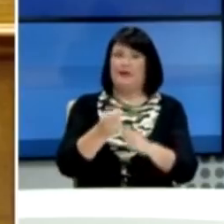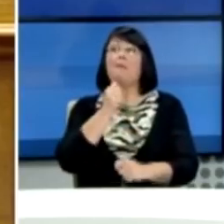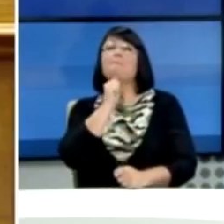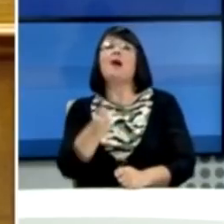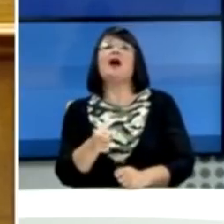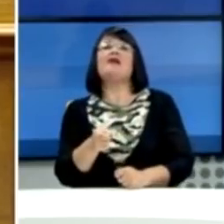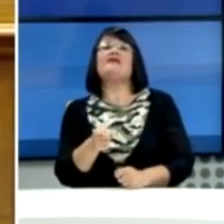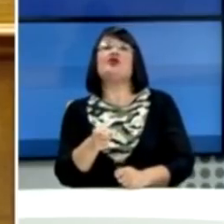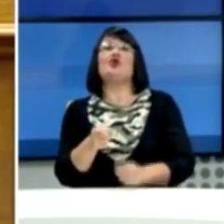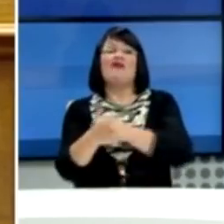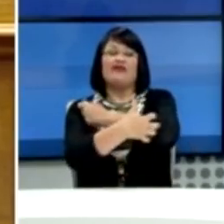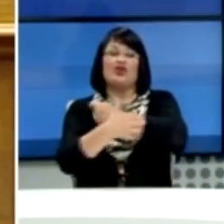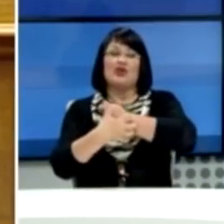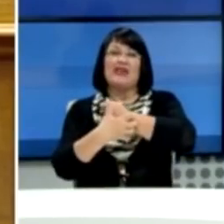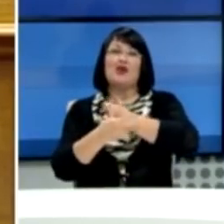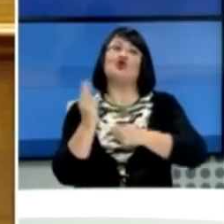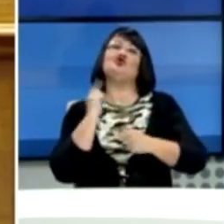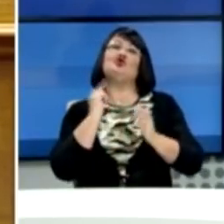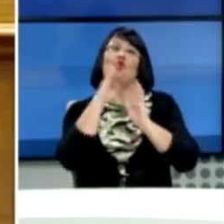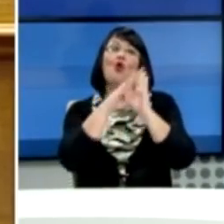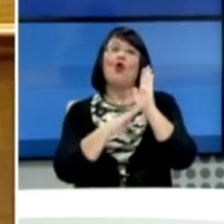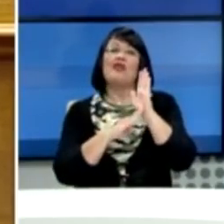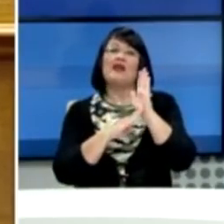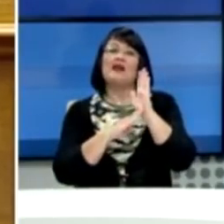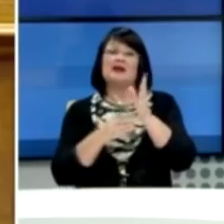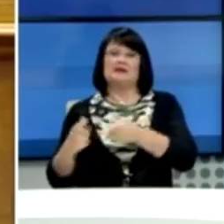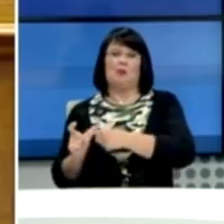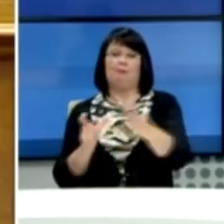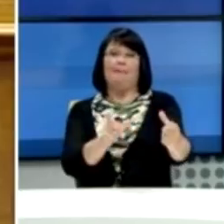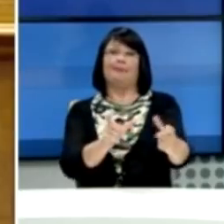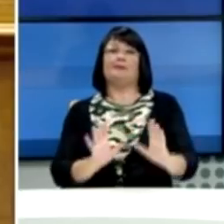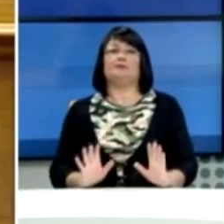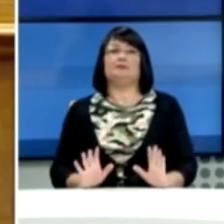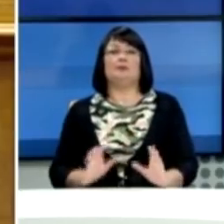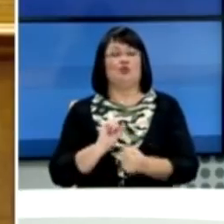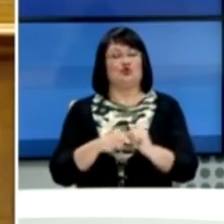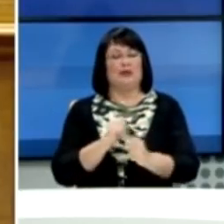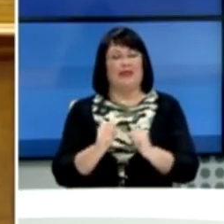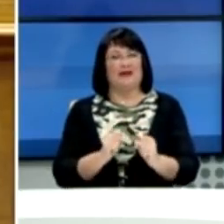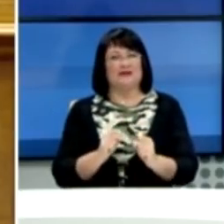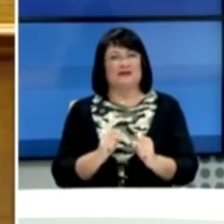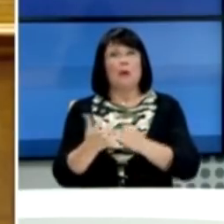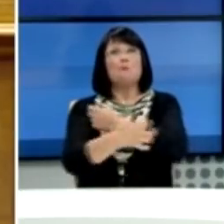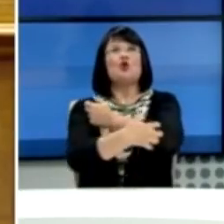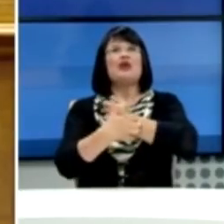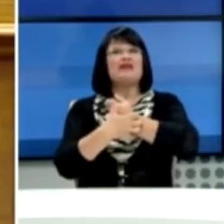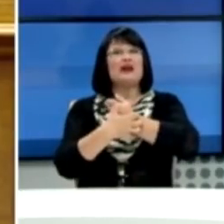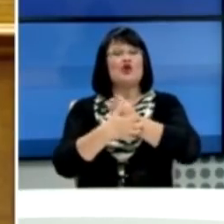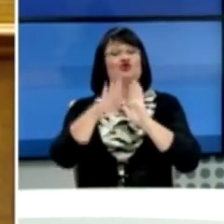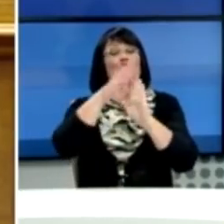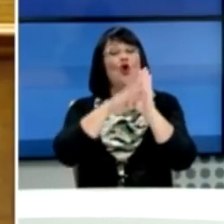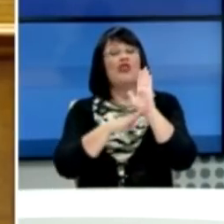νέο πτωχευτικό κώδικα και στην προσπάθειά σας να τον σερβίρετε. Όμως, ο νέος πτωχευτικός κώδικας